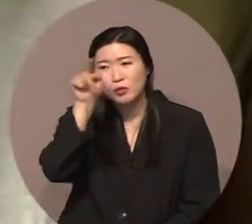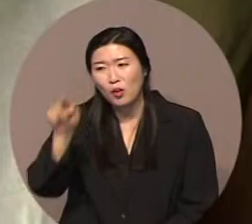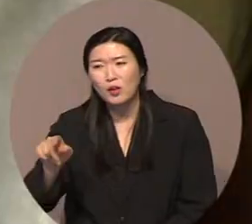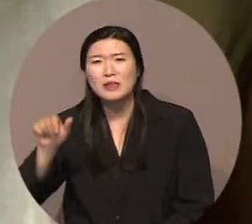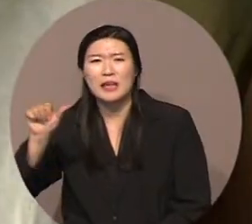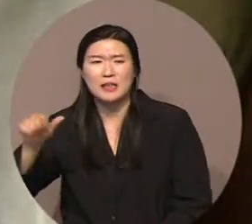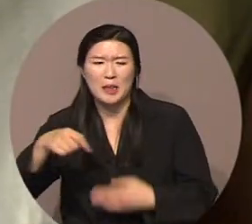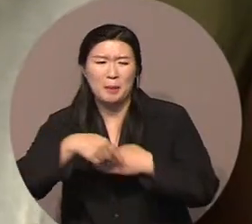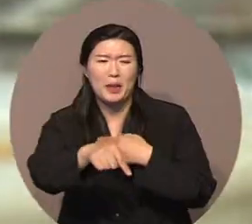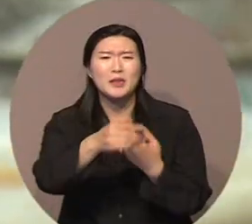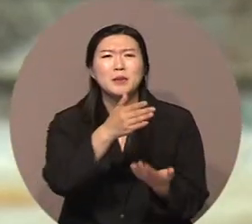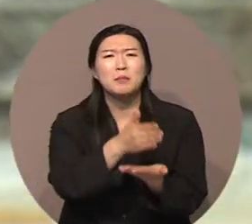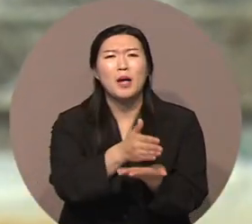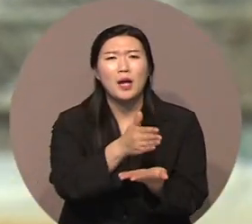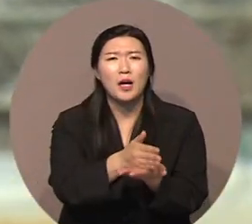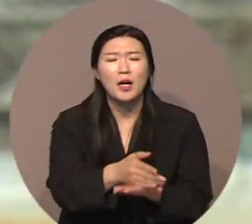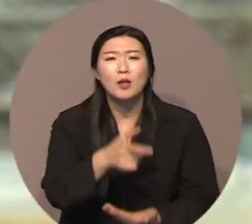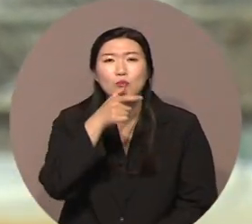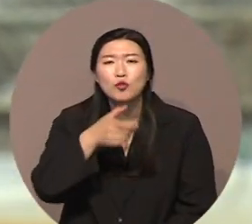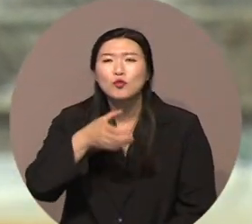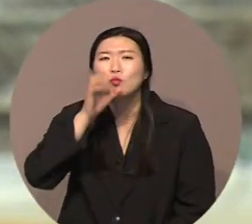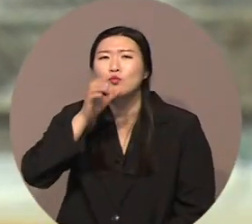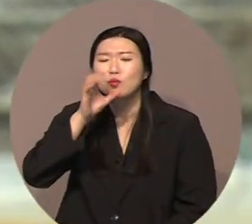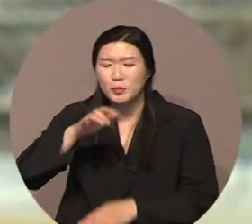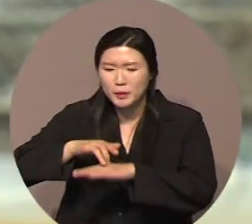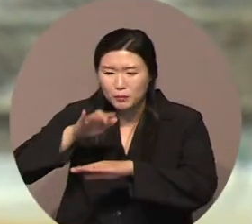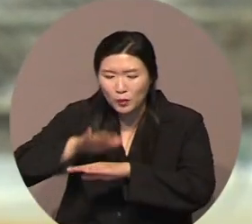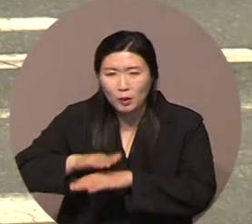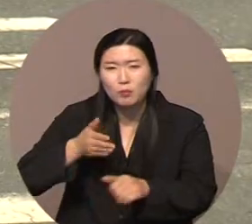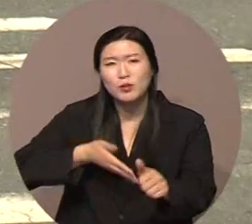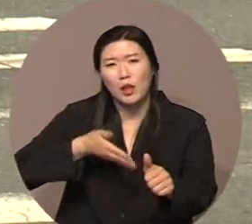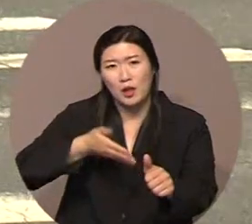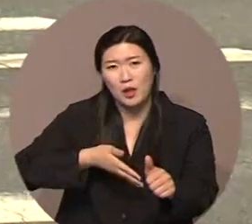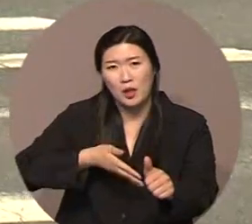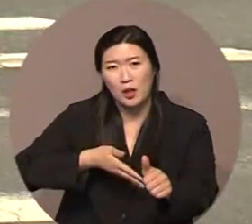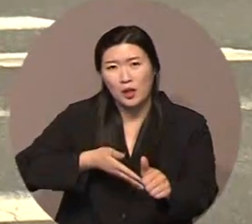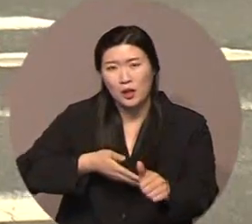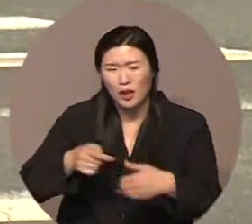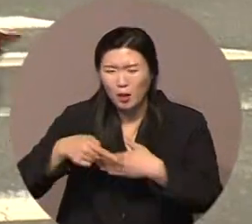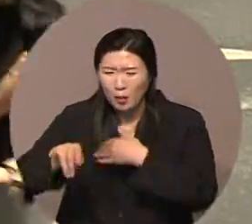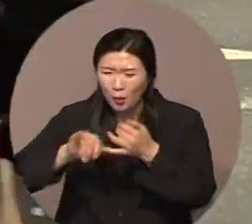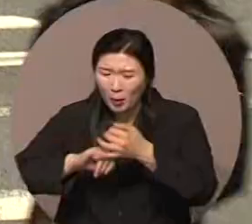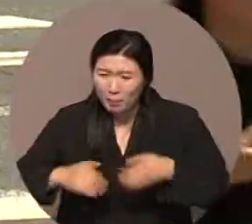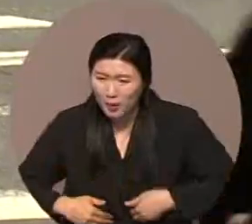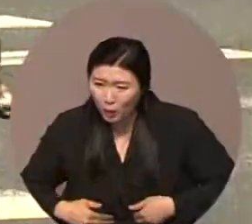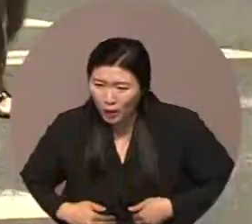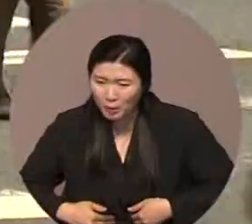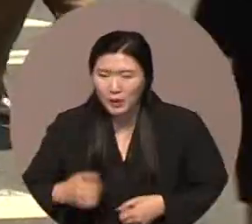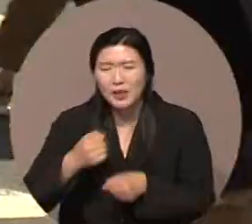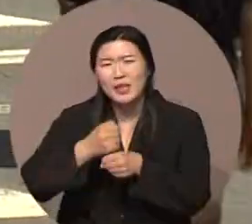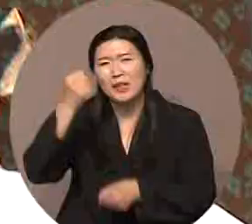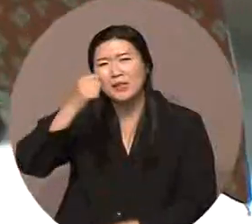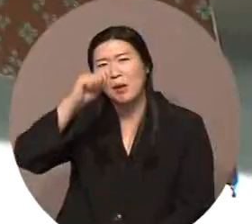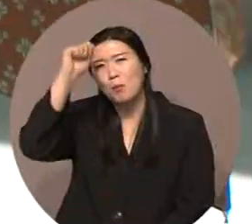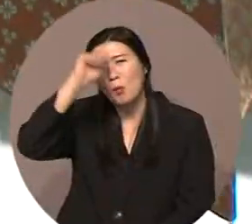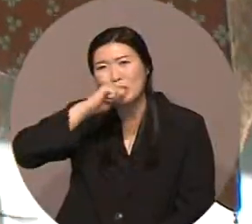반드시 자제하고 물을 자주 마실 것을 권합니다. 또 부득이한 외출 시에는 양산이나 모자